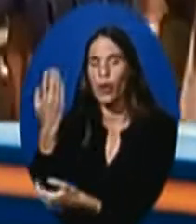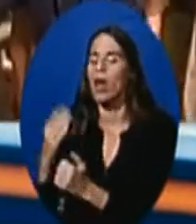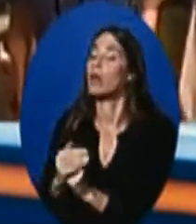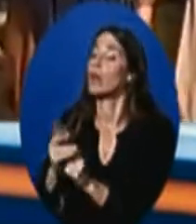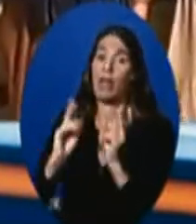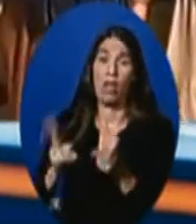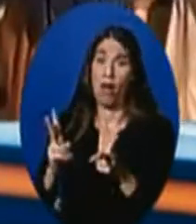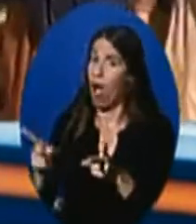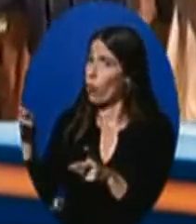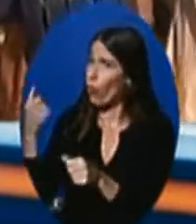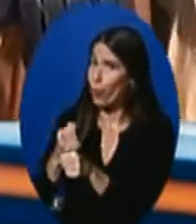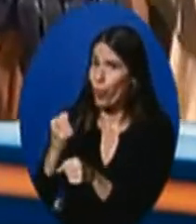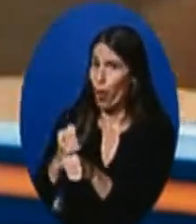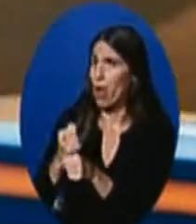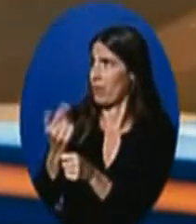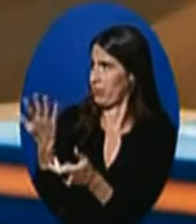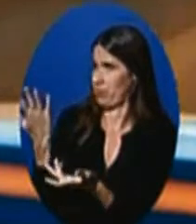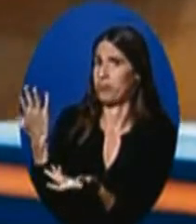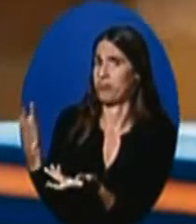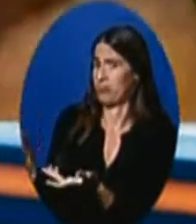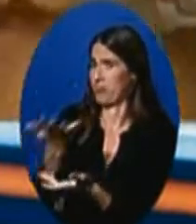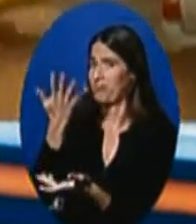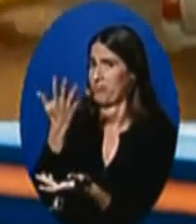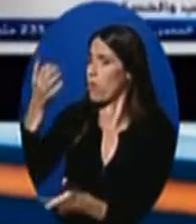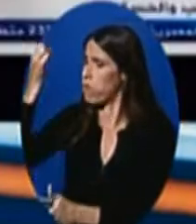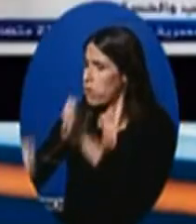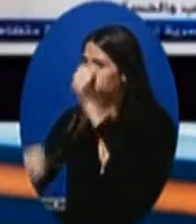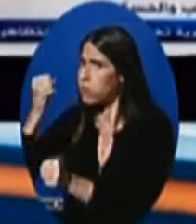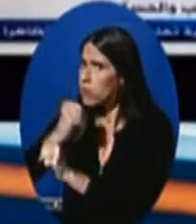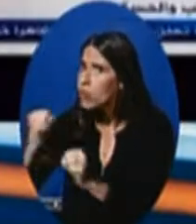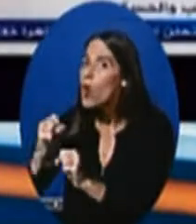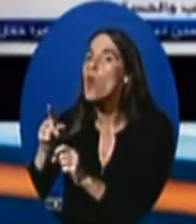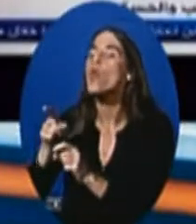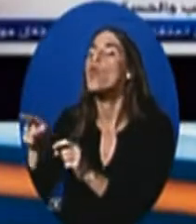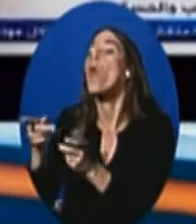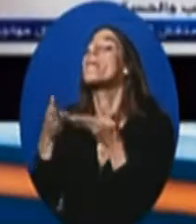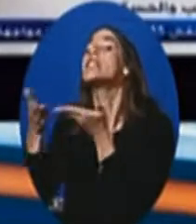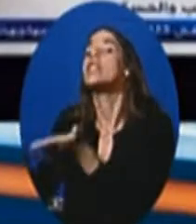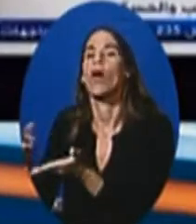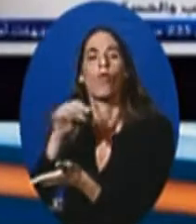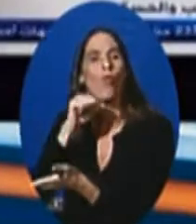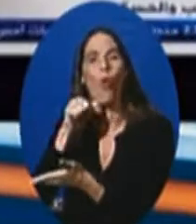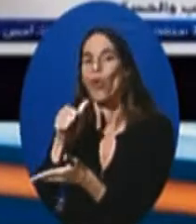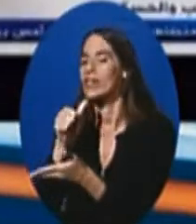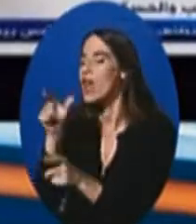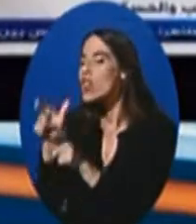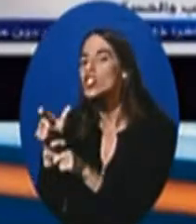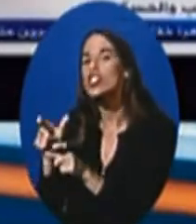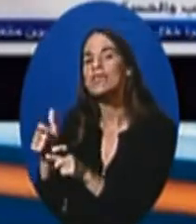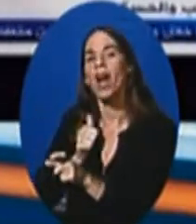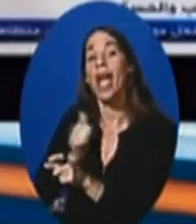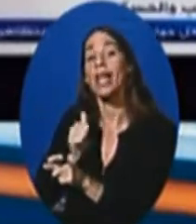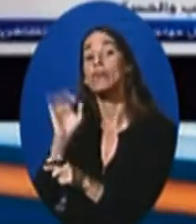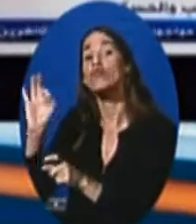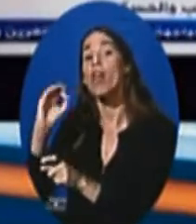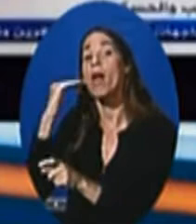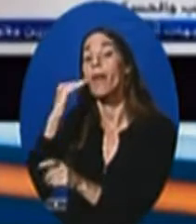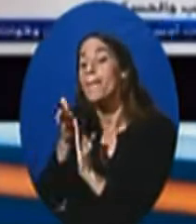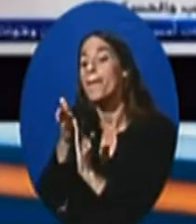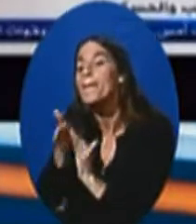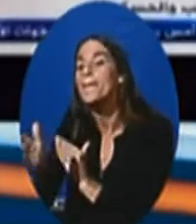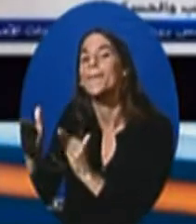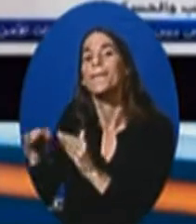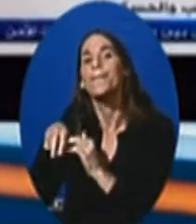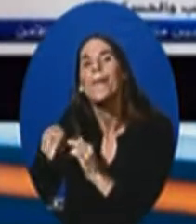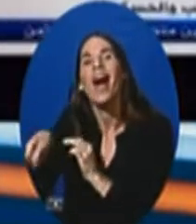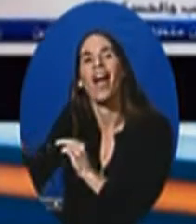הוא פועל כבר לא מהיום ולא מאתמול, הוא מפציץ שם כבר כמה זמן, הוא מסייע, הוא לא רוצה מעורבות של כוחות קרקע. בסוריה המצב הרבה יותר מורכב, כי הוא לא רוצה